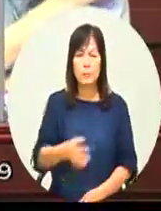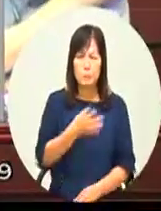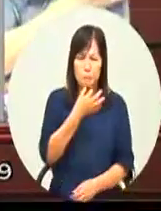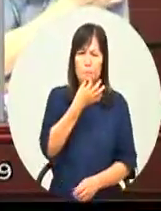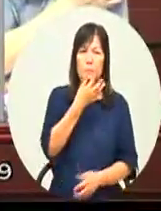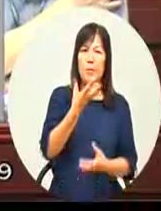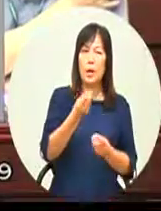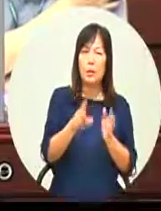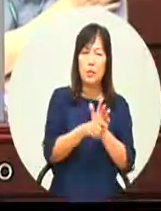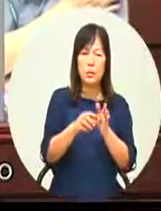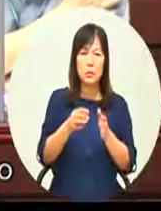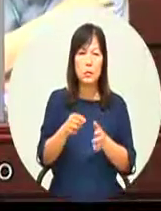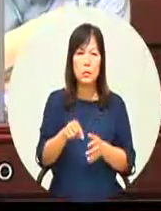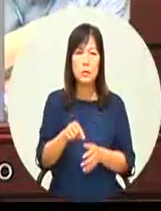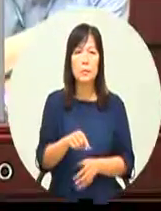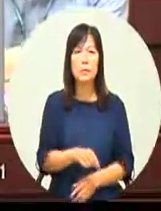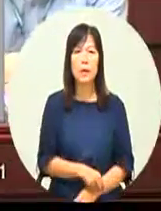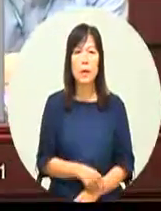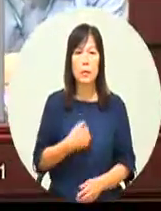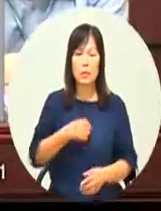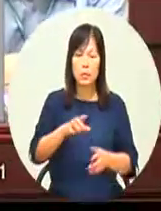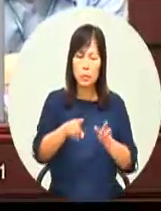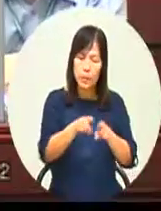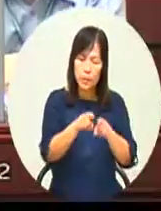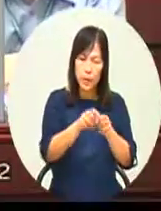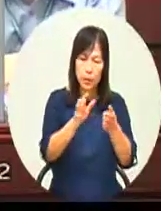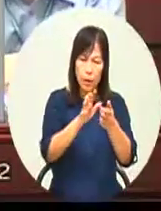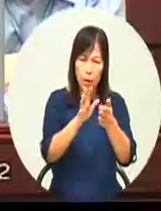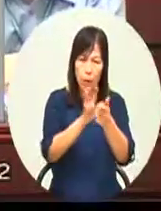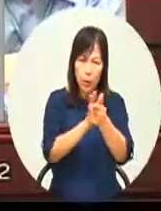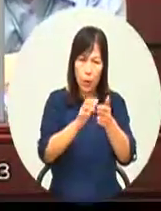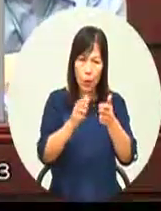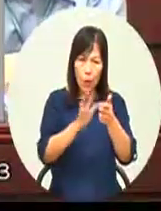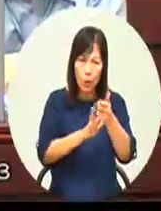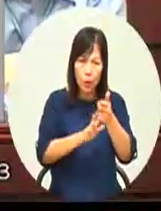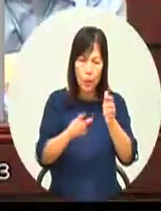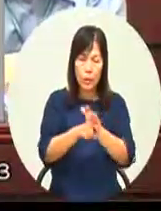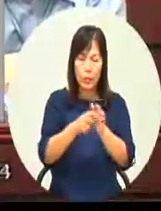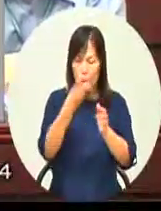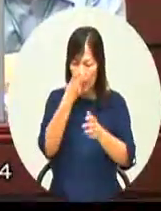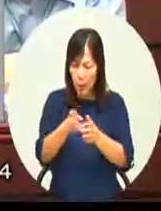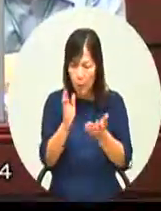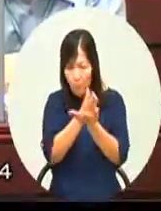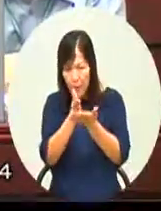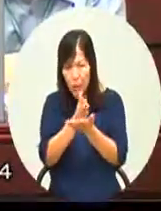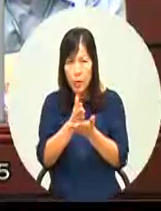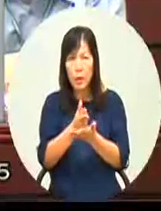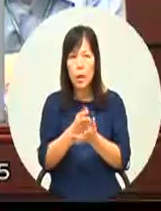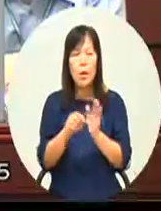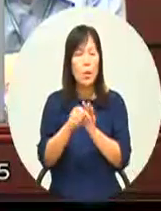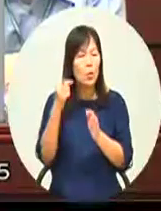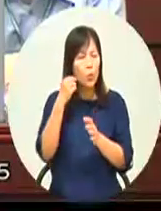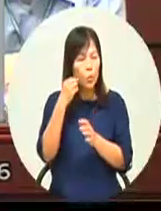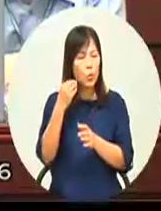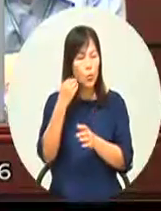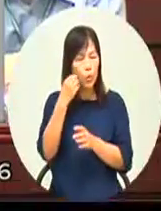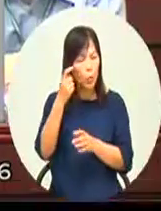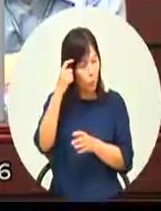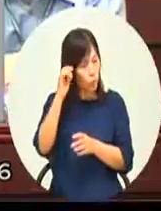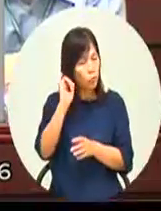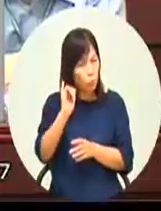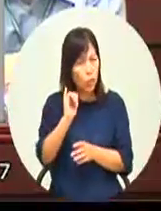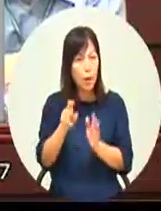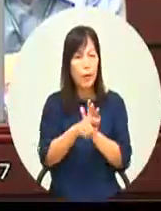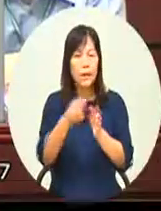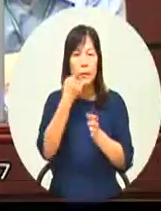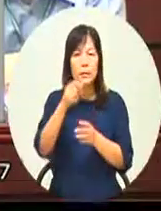之下，我们可以用道安的委员去做一些现场的会勘评估如果是 OK 的话，我想议员所